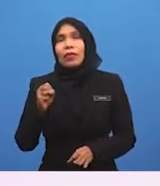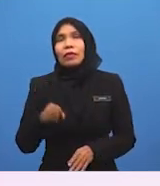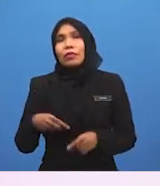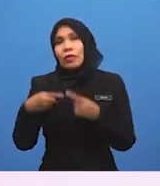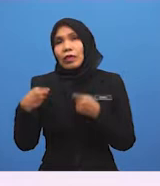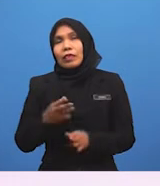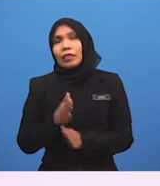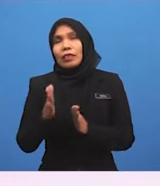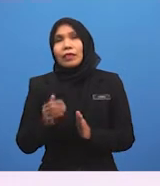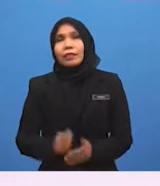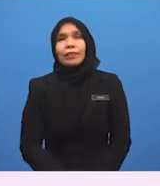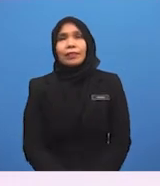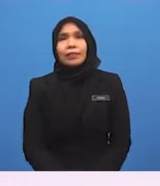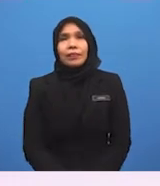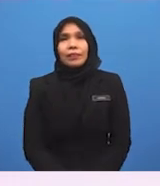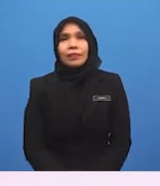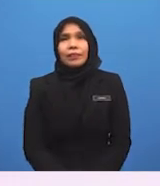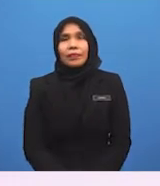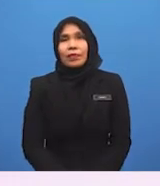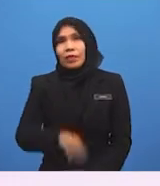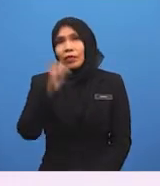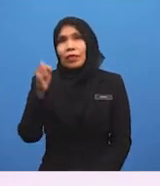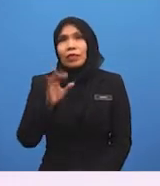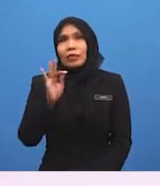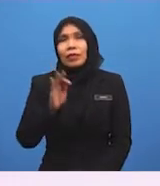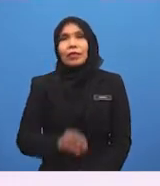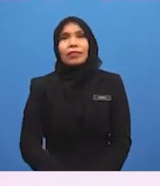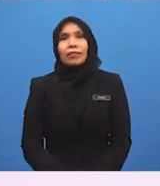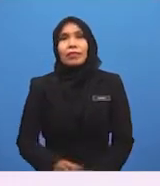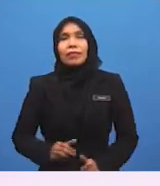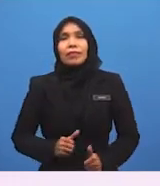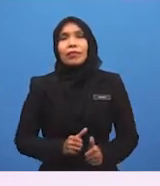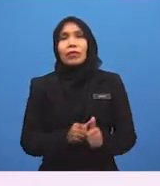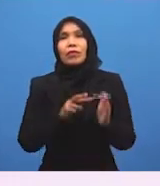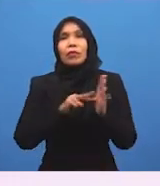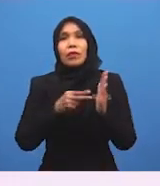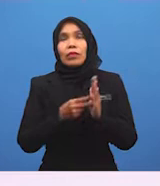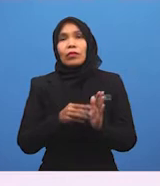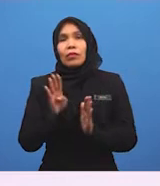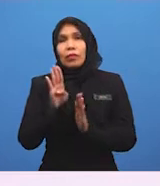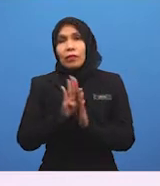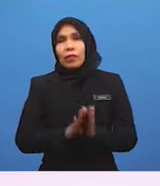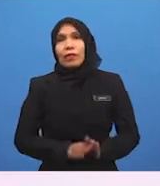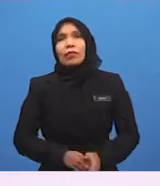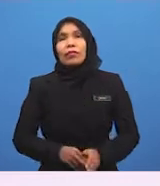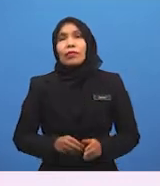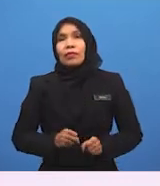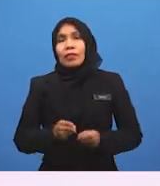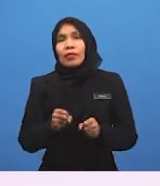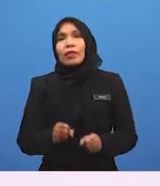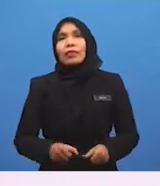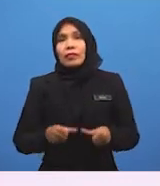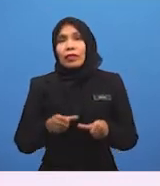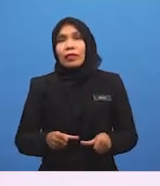Soalan 9. Berikut adalah maksud bersikap adil. Kecuali